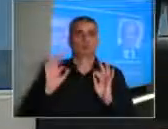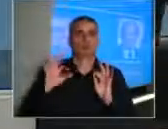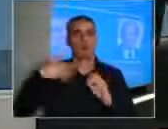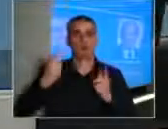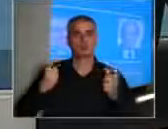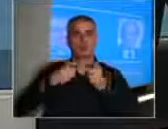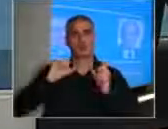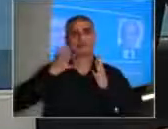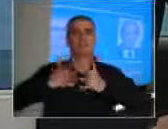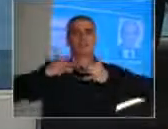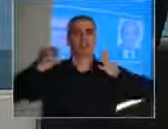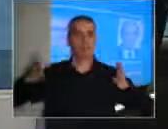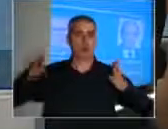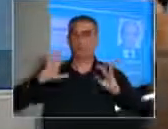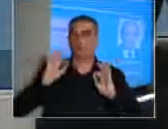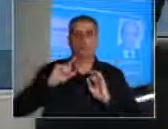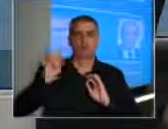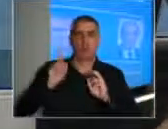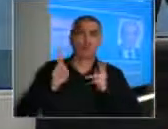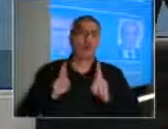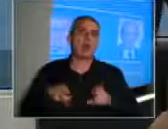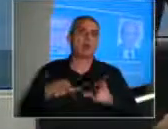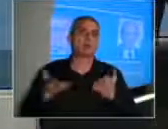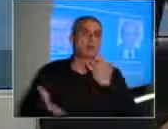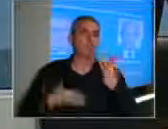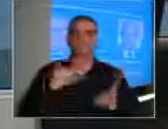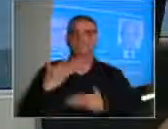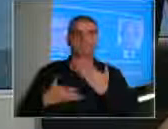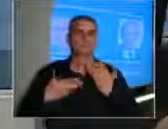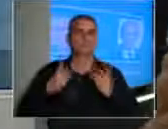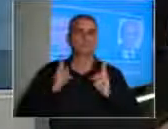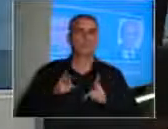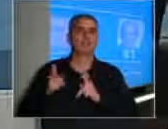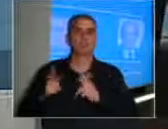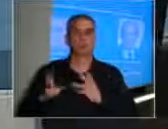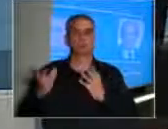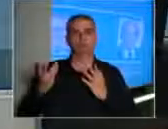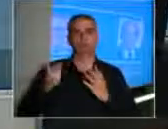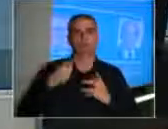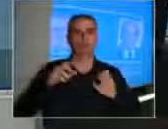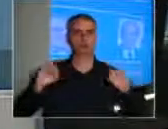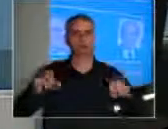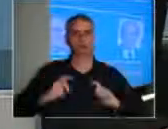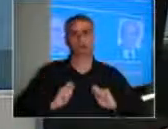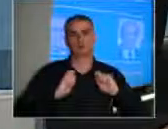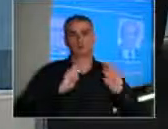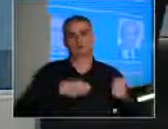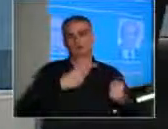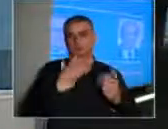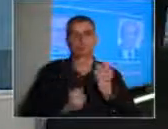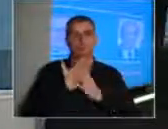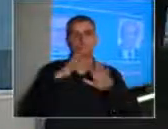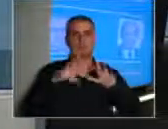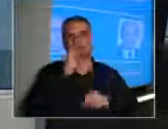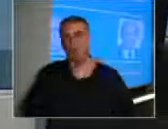להיות המפלגה הגדולה, כדי לא לאפשר איזושהי אפשרות אפילו שהנשיא יטיל את הרכבת